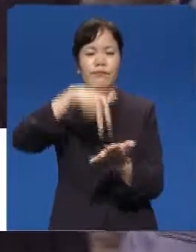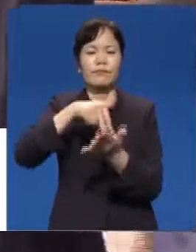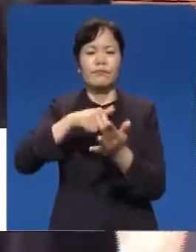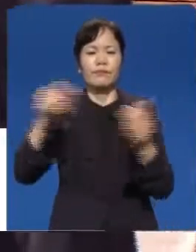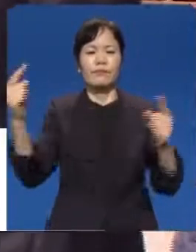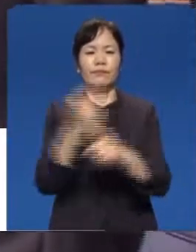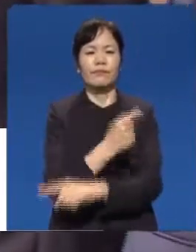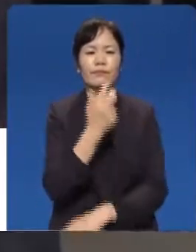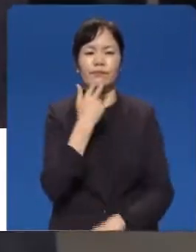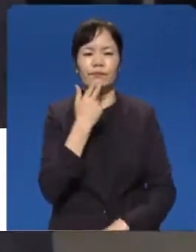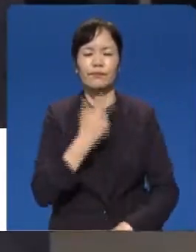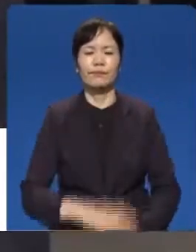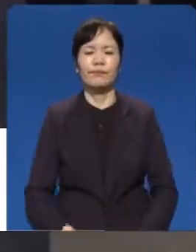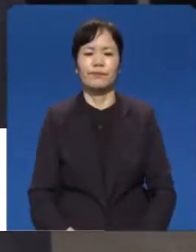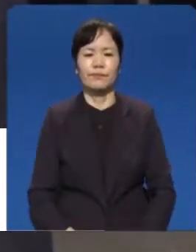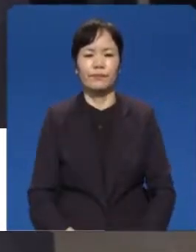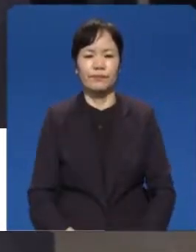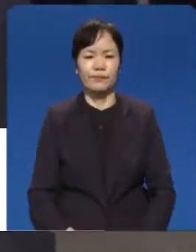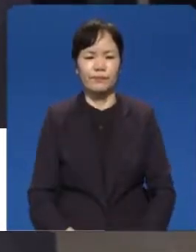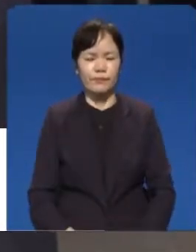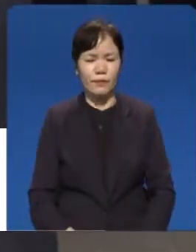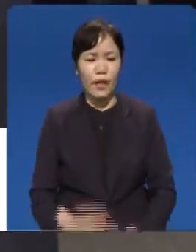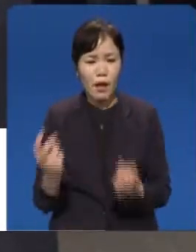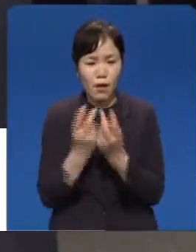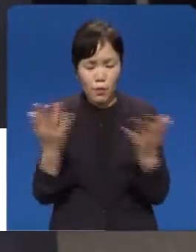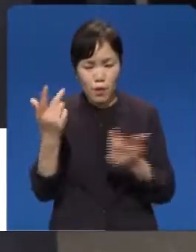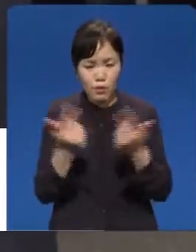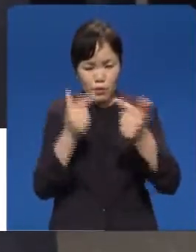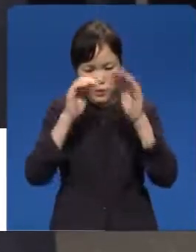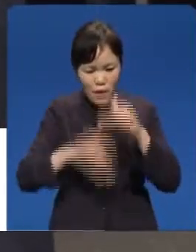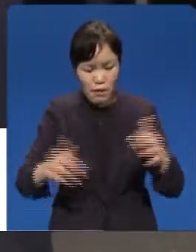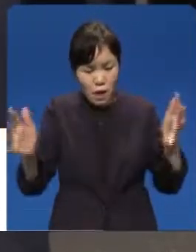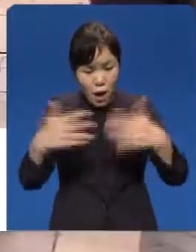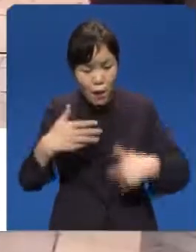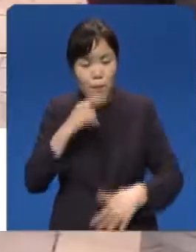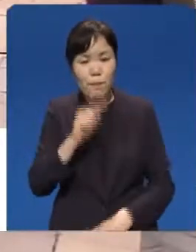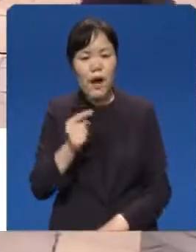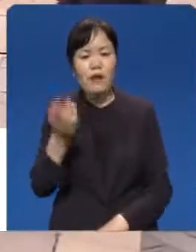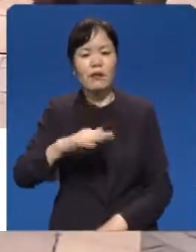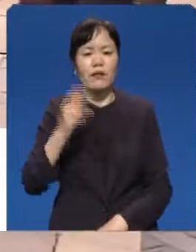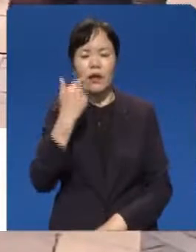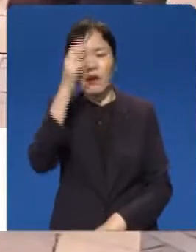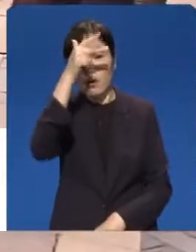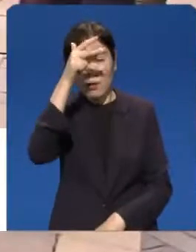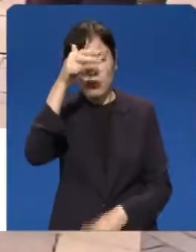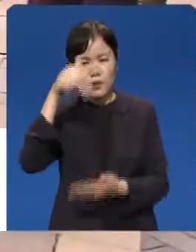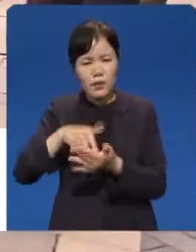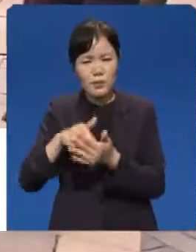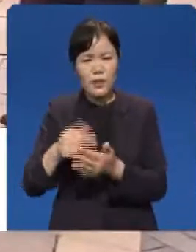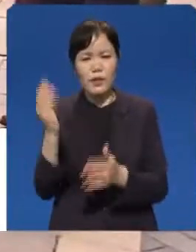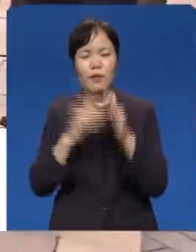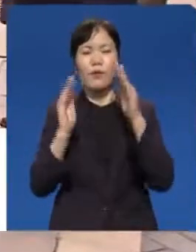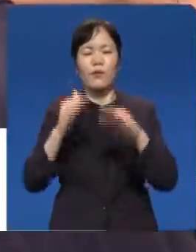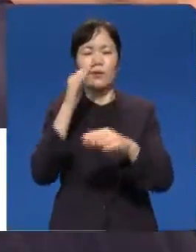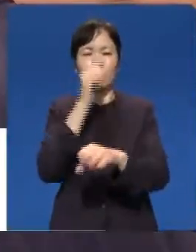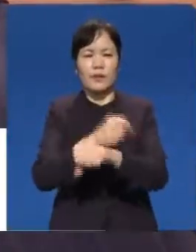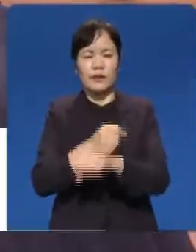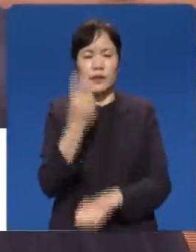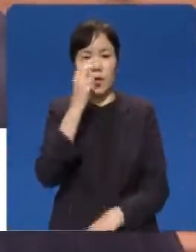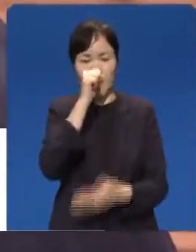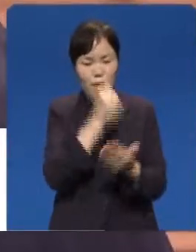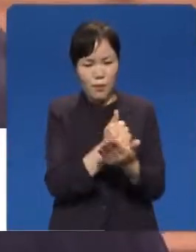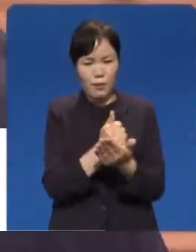걸로 전해집니다. 고육책으로 중재안에 합의했다지만 검찰로부터 공직자 범죄, 선거